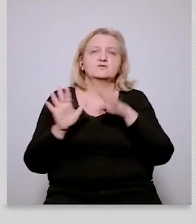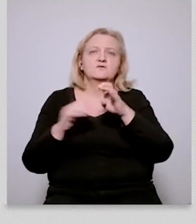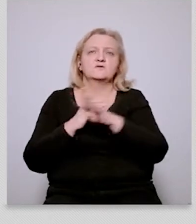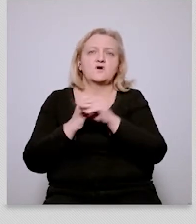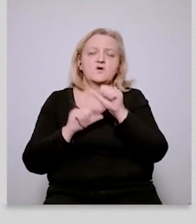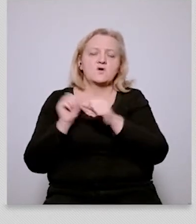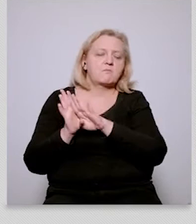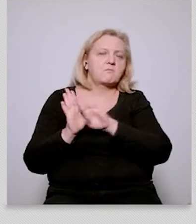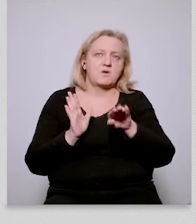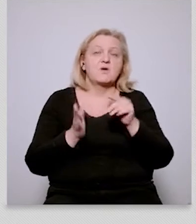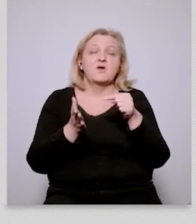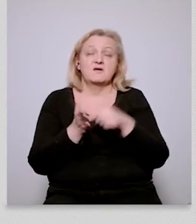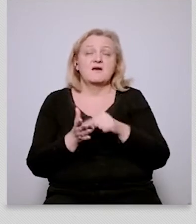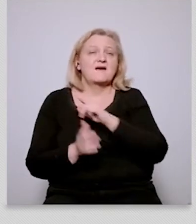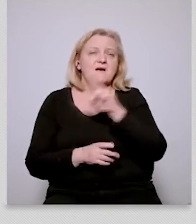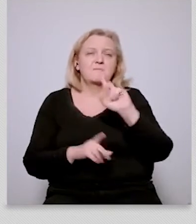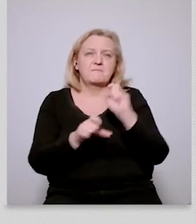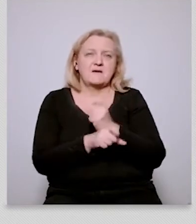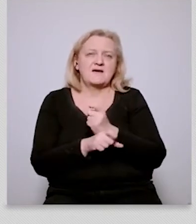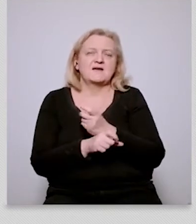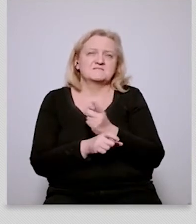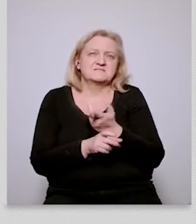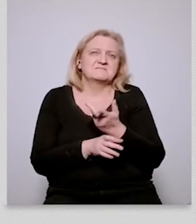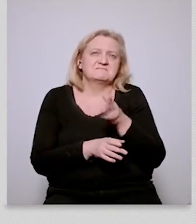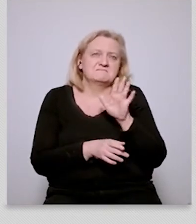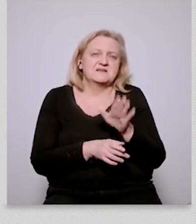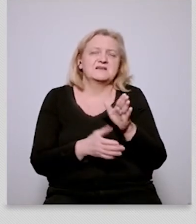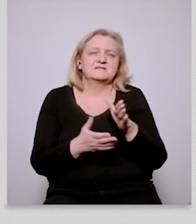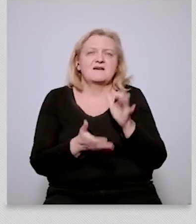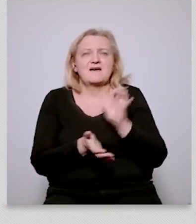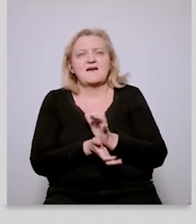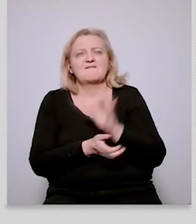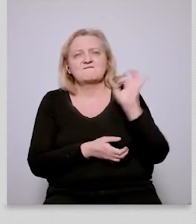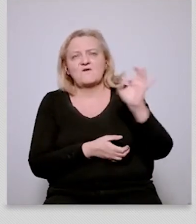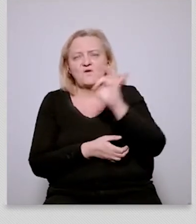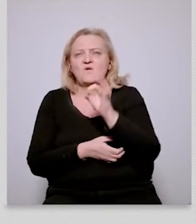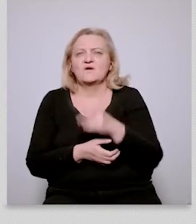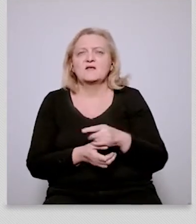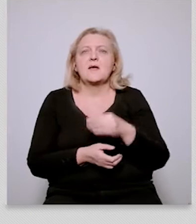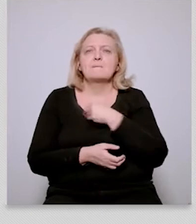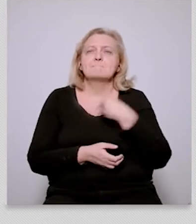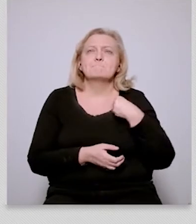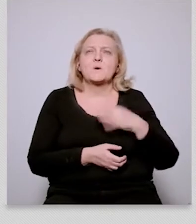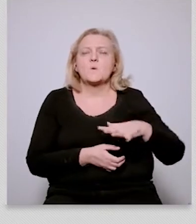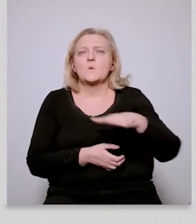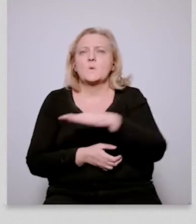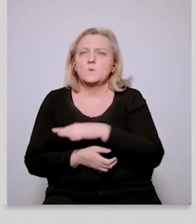każde państwo ma jakieś swoje cechy specyficzne w Polsce